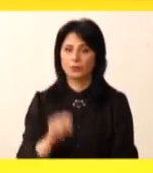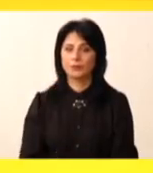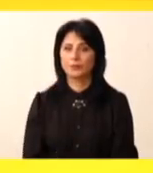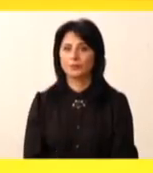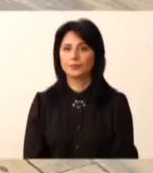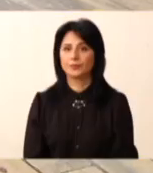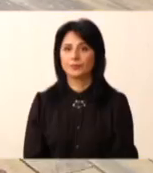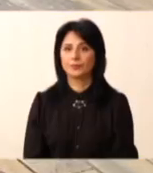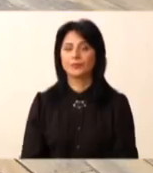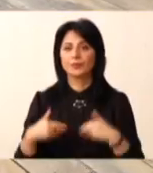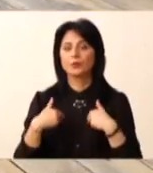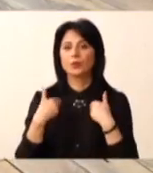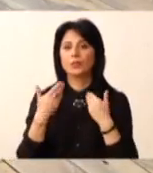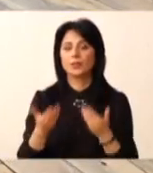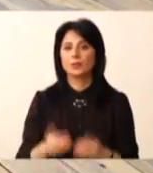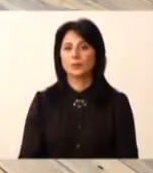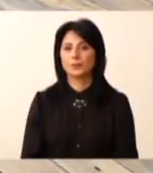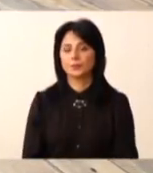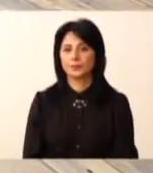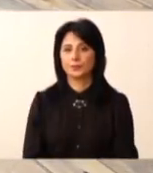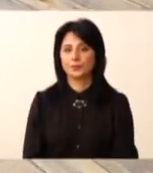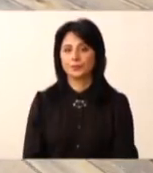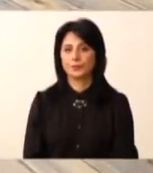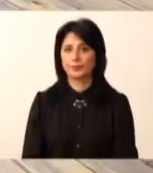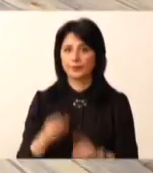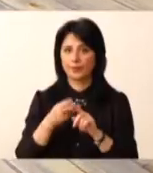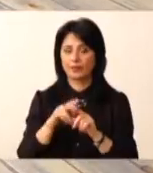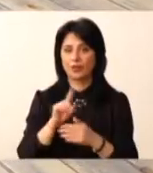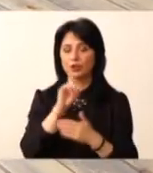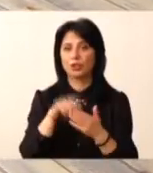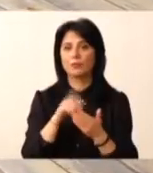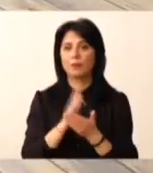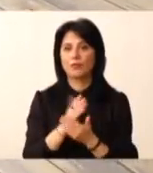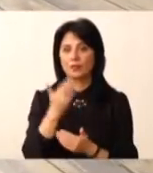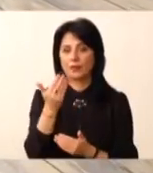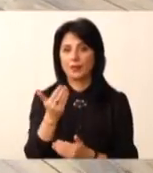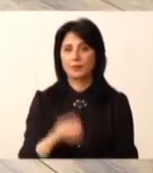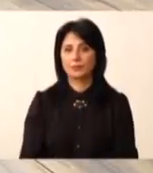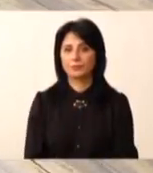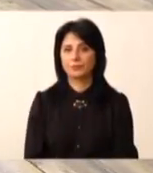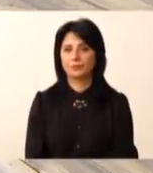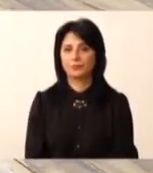გისმენთ. მოგესალმებით. გამარჯობა. ესეთი შეკითხვა მაქვს თქვენთან.